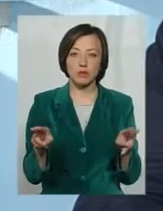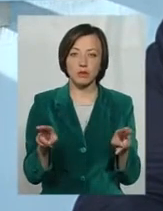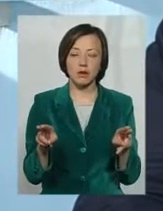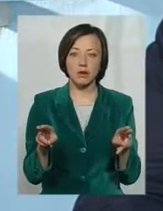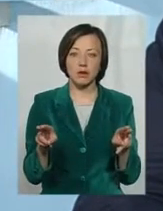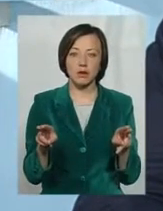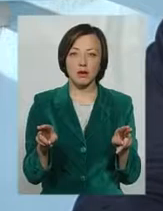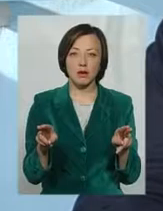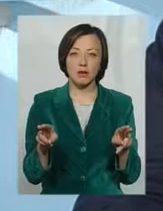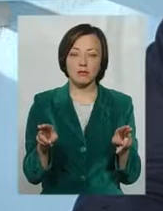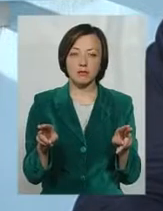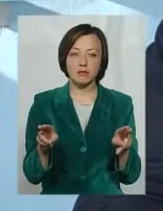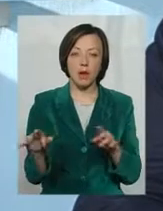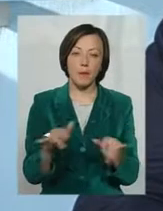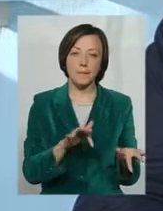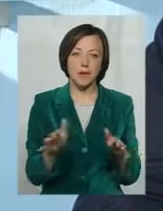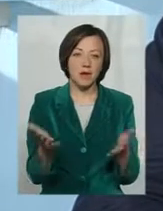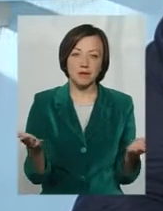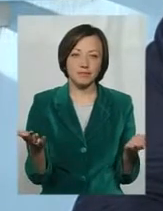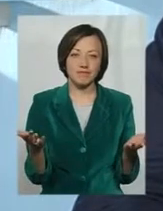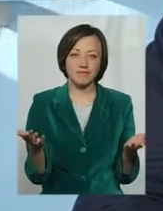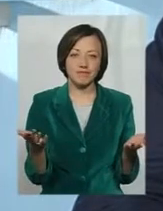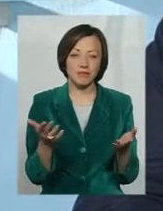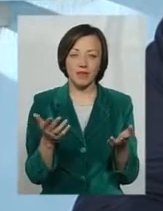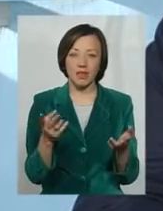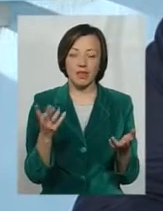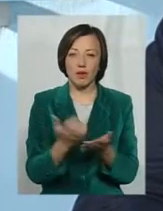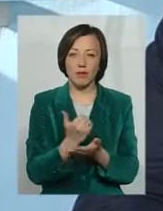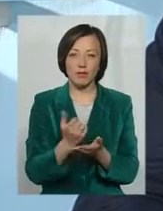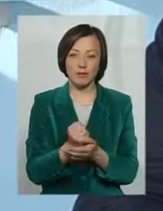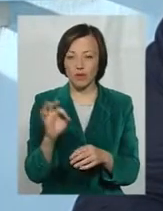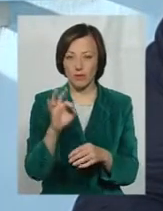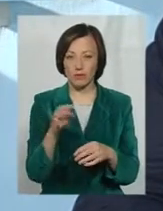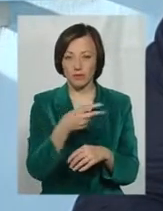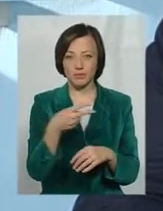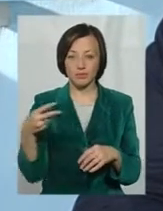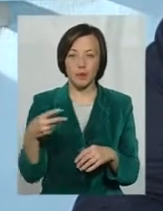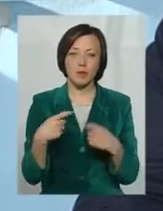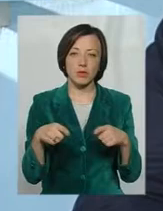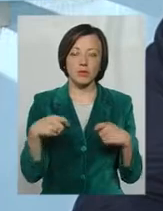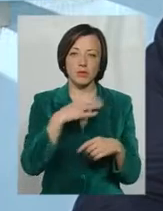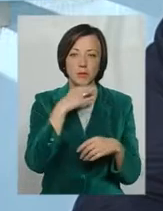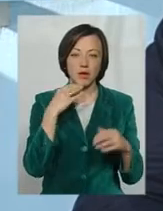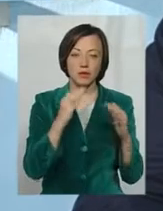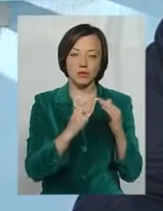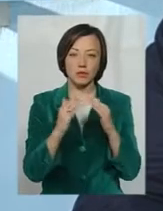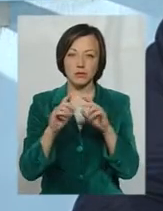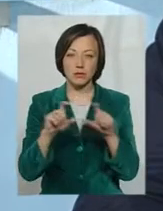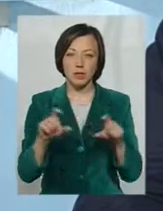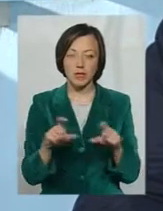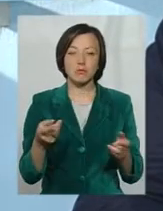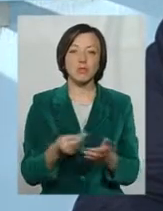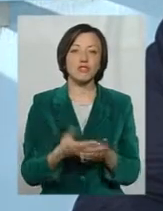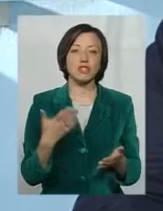вони близькі до нуля. Продавали багато об'єктів нерухомості, продавали з суттєвим підвищенням ціни